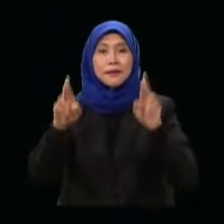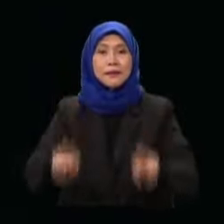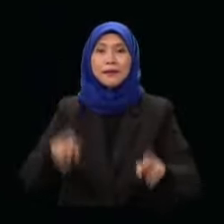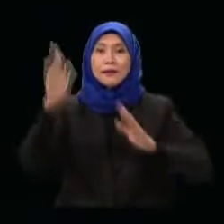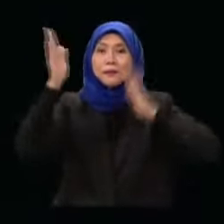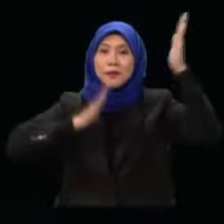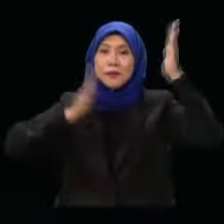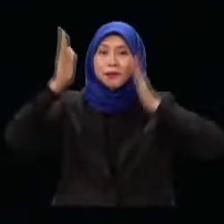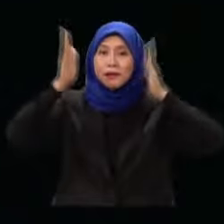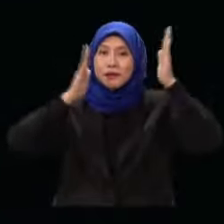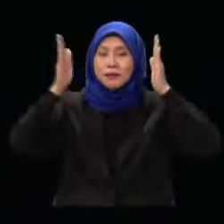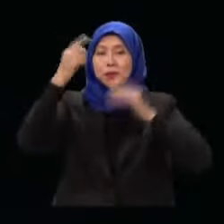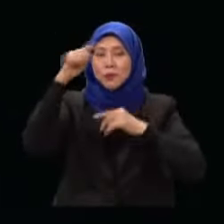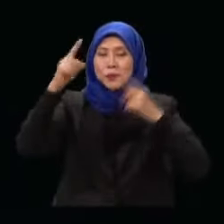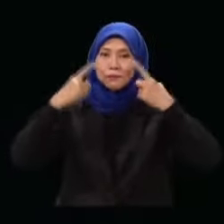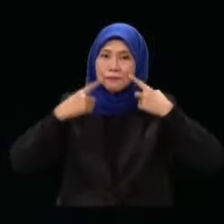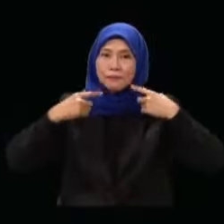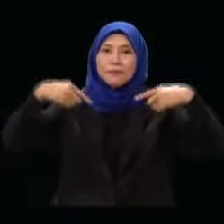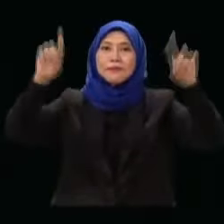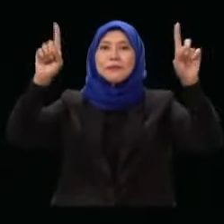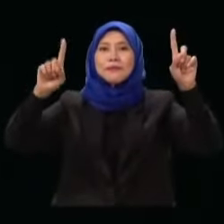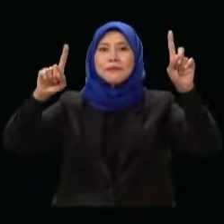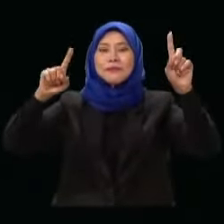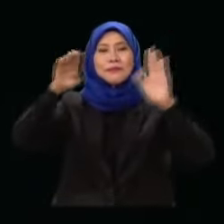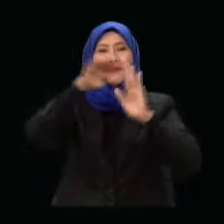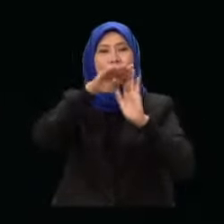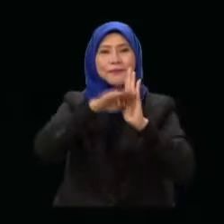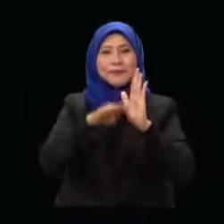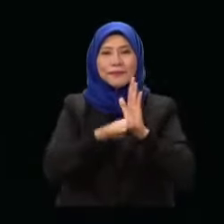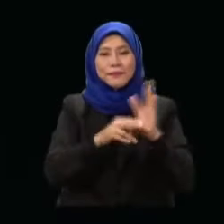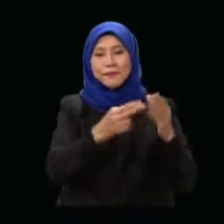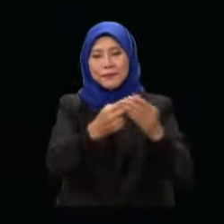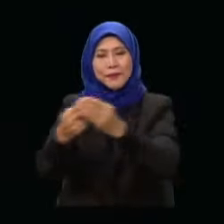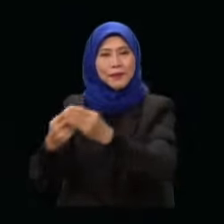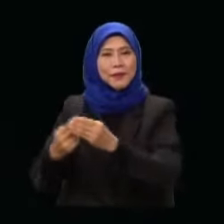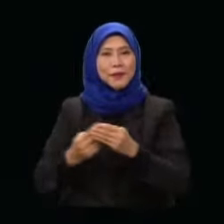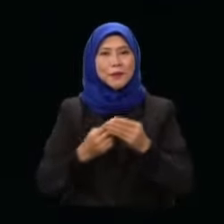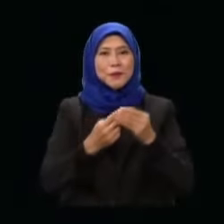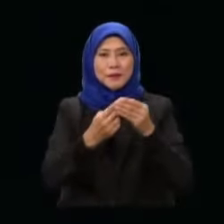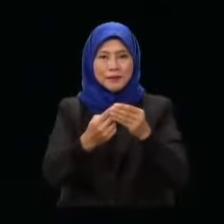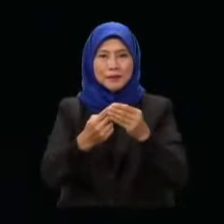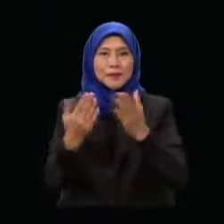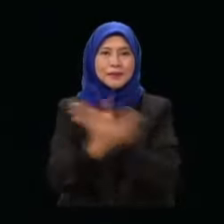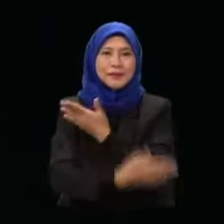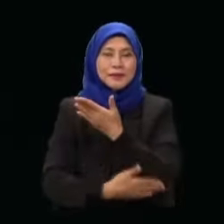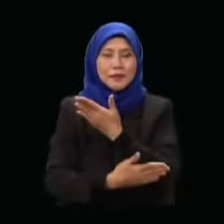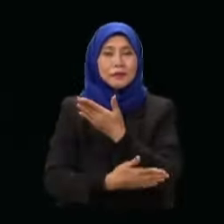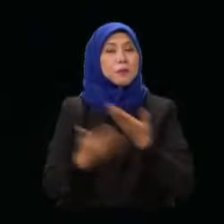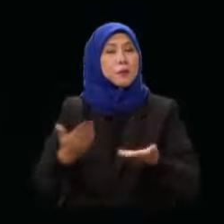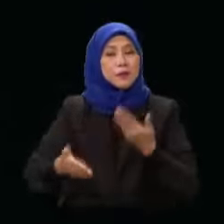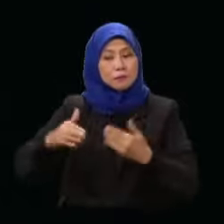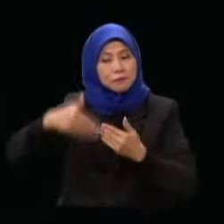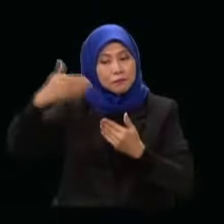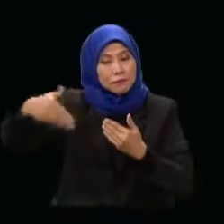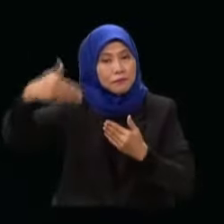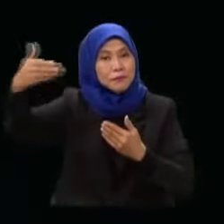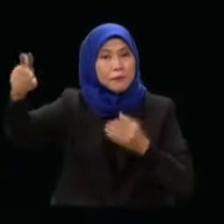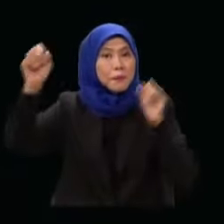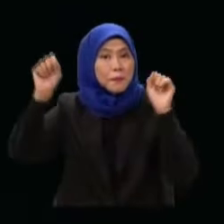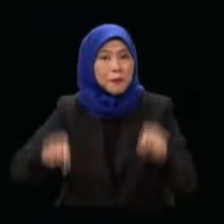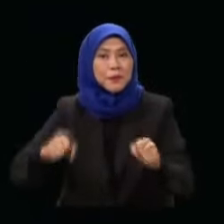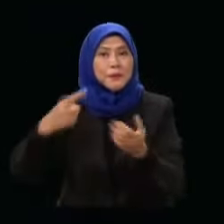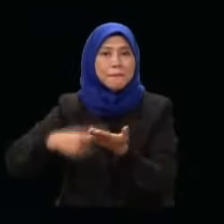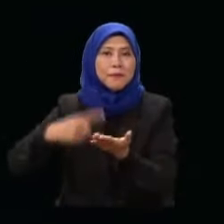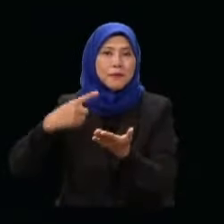Malaysia untuk kita jayakan aja Indah perpaduan negara ini Jadi saya ganti dalam sesi akan datangnya menawar kita